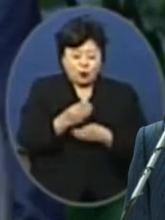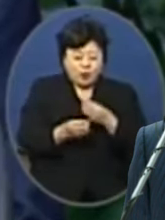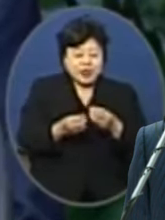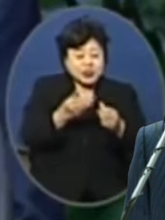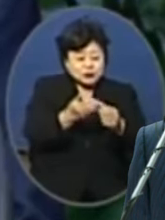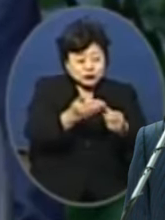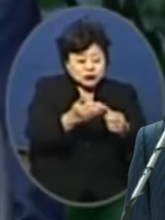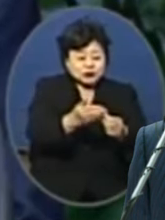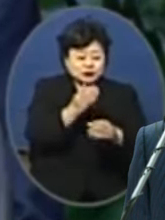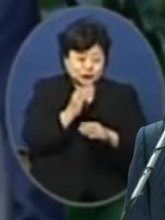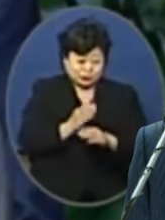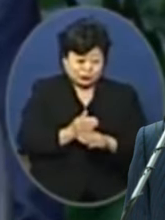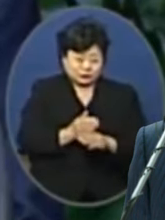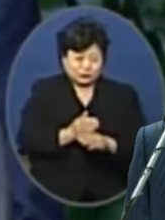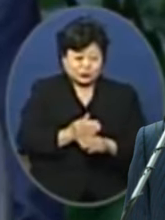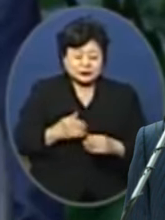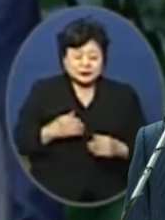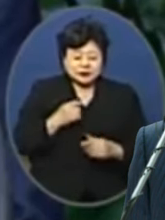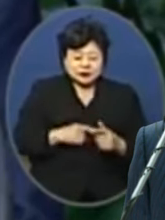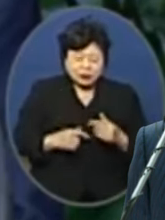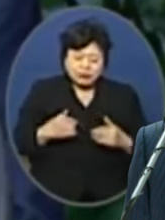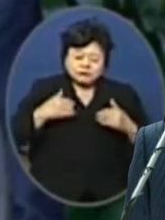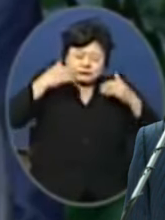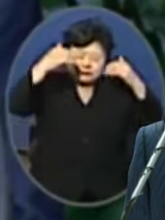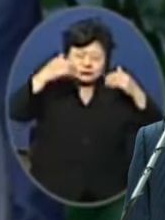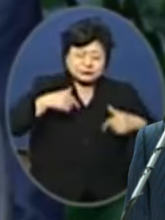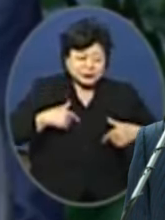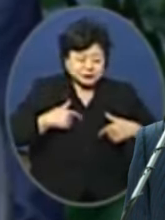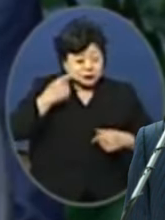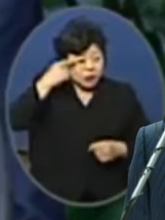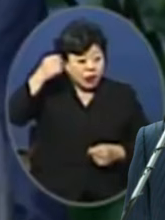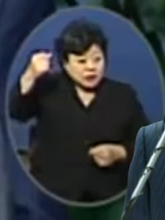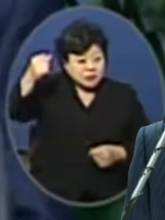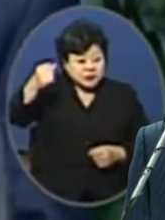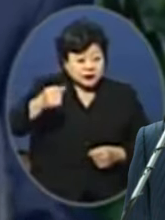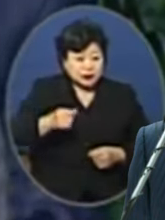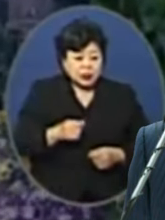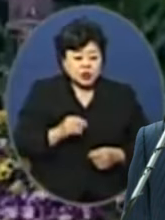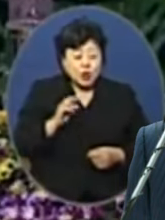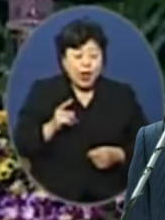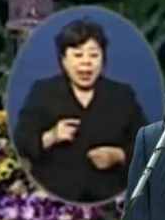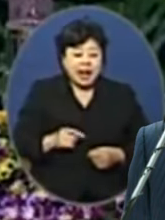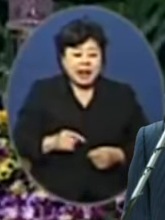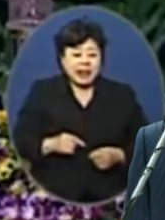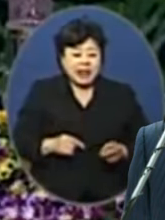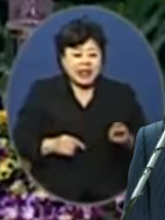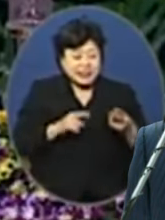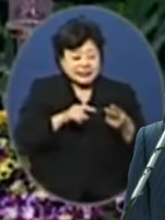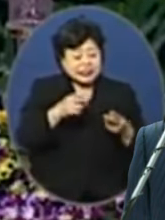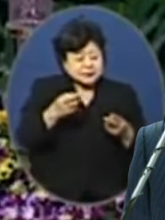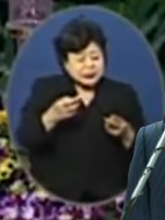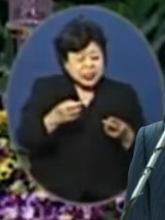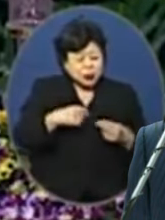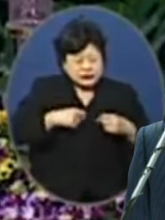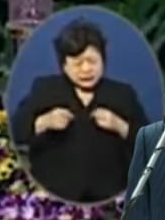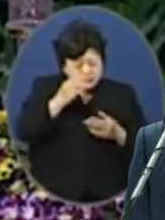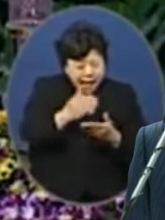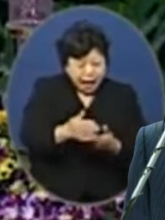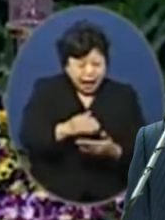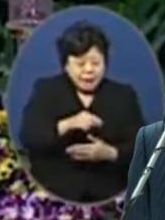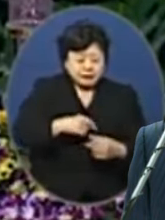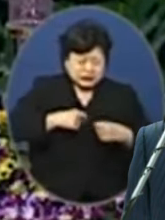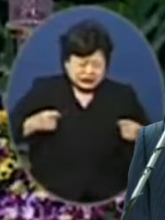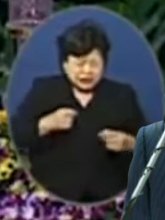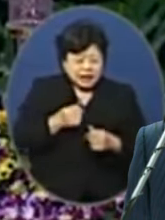것이 오히려 장성하게 된 것을 기쁘게 생각해야 되는 것입니다 요서 2장 13절에 너희는 옷을 찢지 말고 마음을 찢고